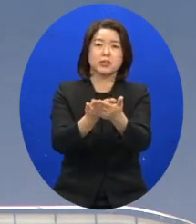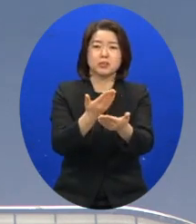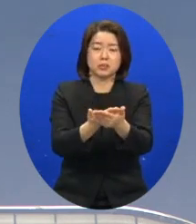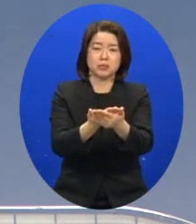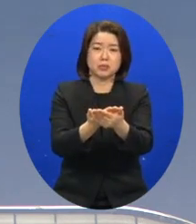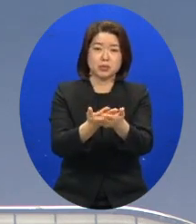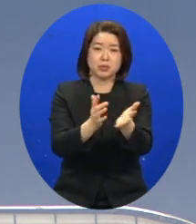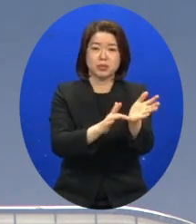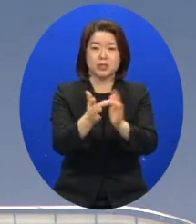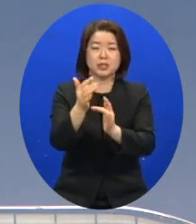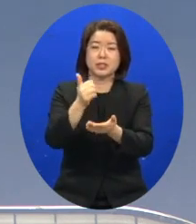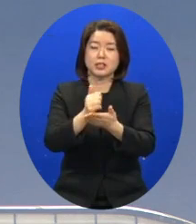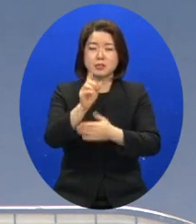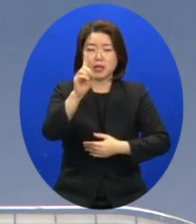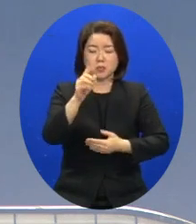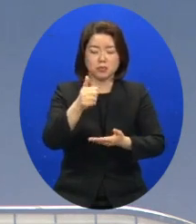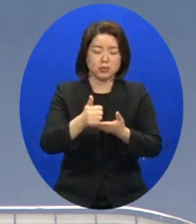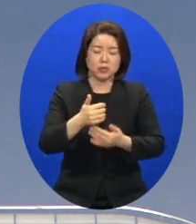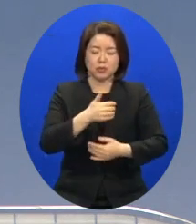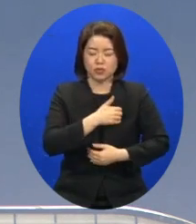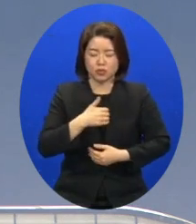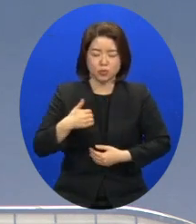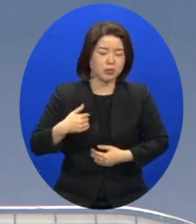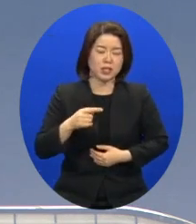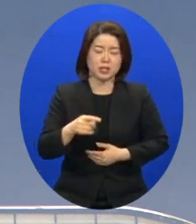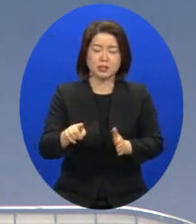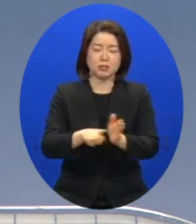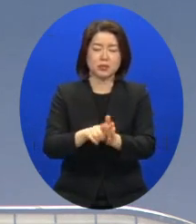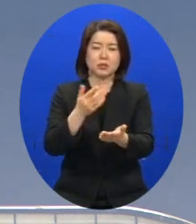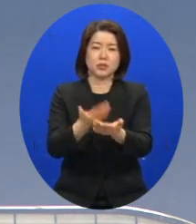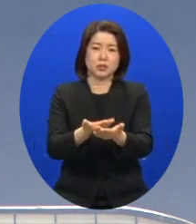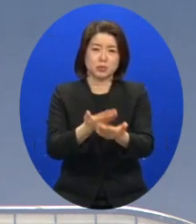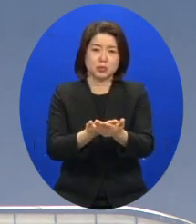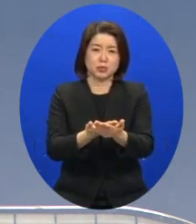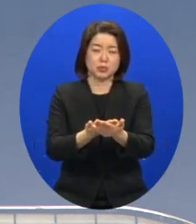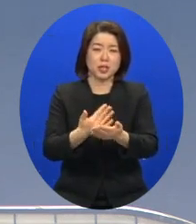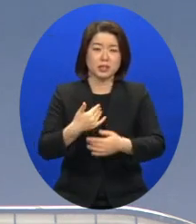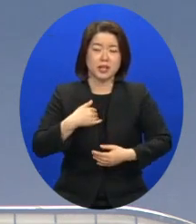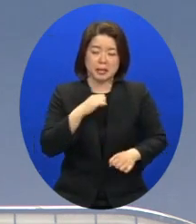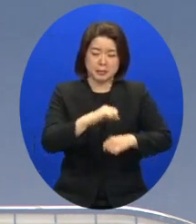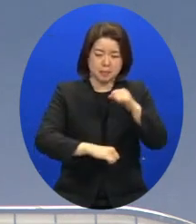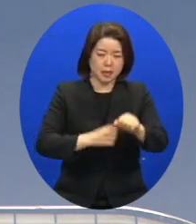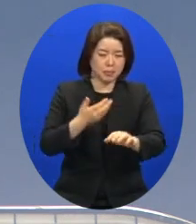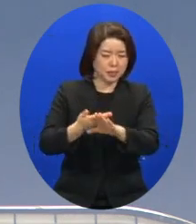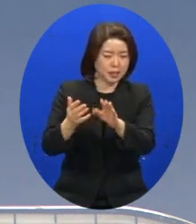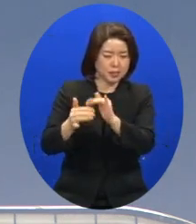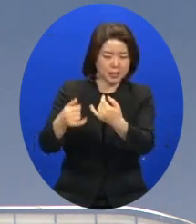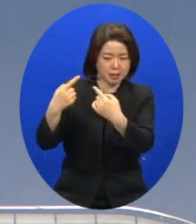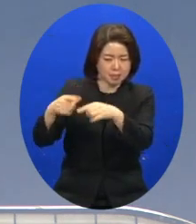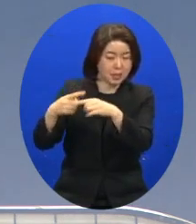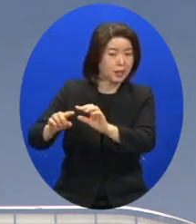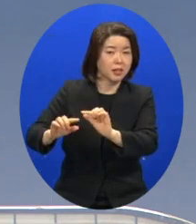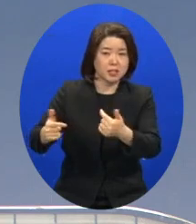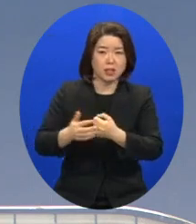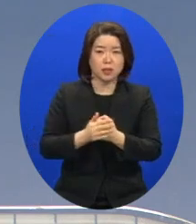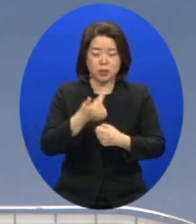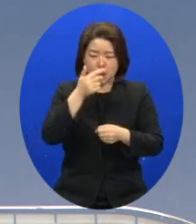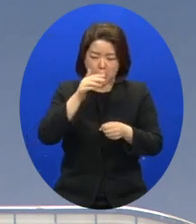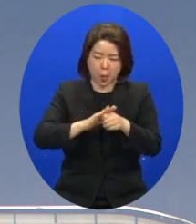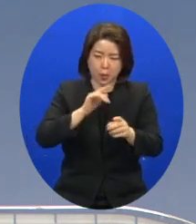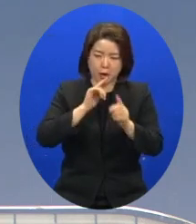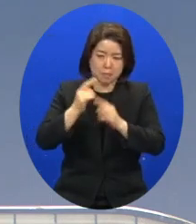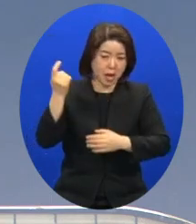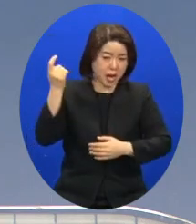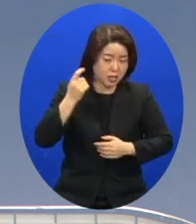예수님 한 분이면 진짜 충분한 그 믿음을 주셔서 수 내가 함부로 사는 사람을 판단 하지도 않고 또 9 란 말을 들었다고